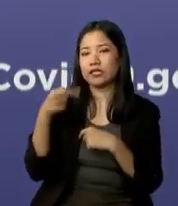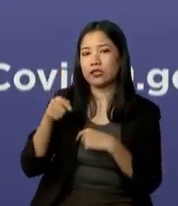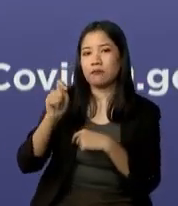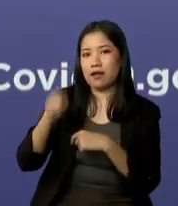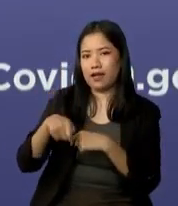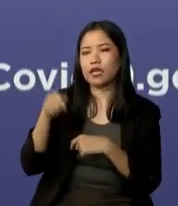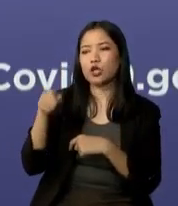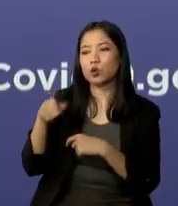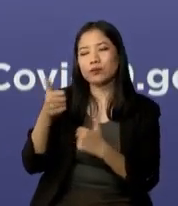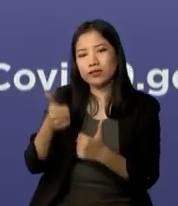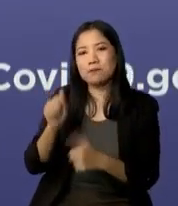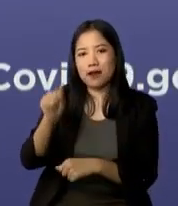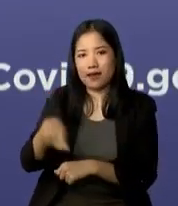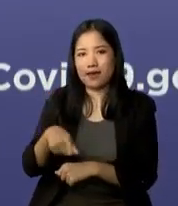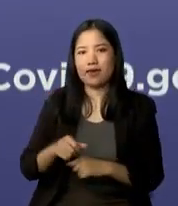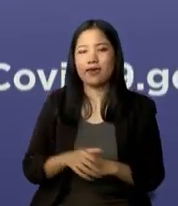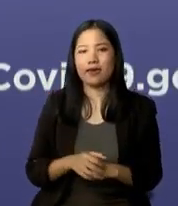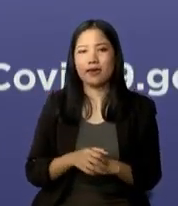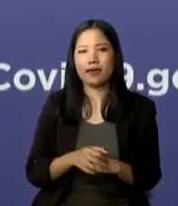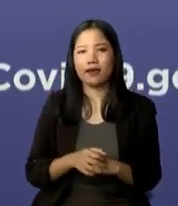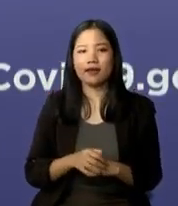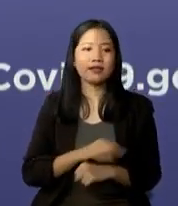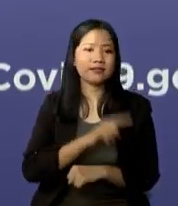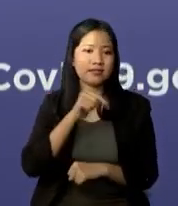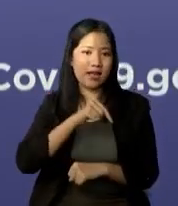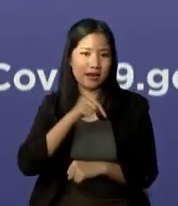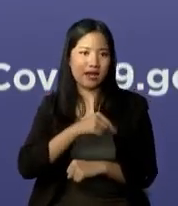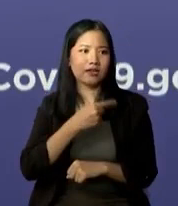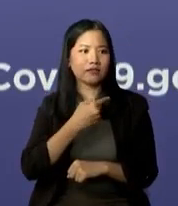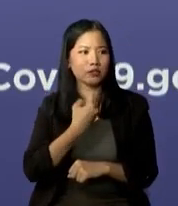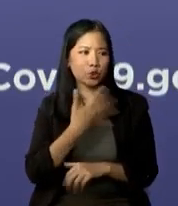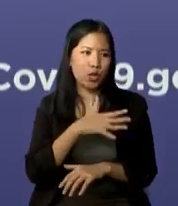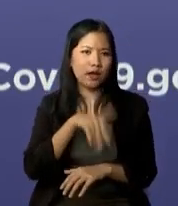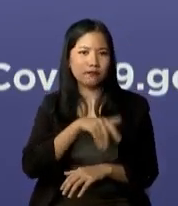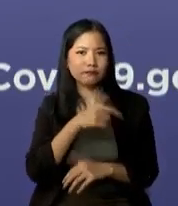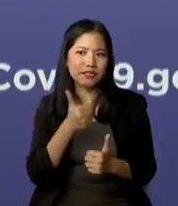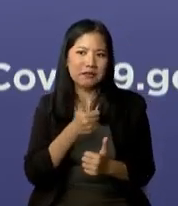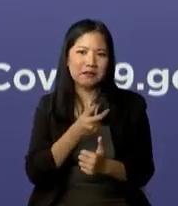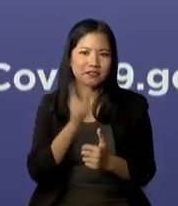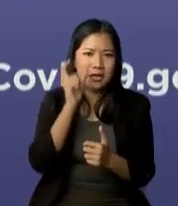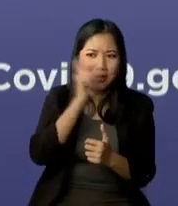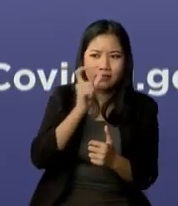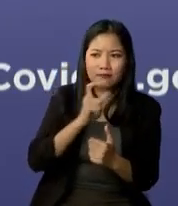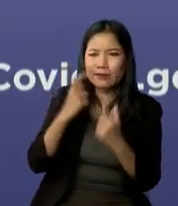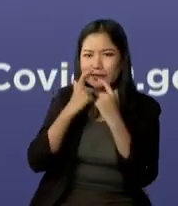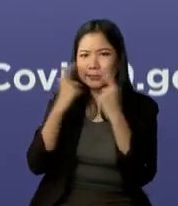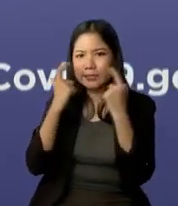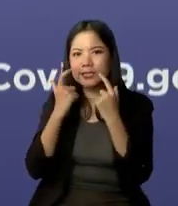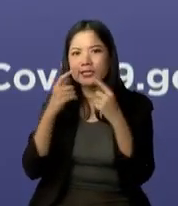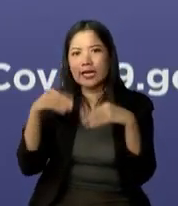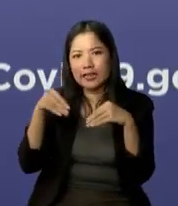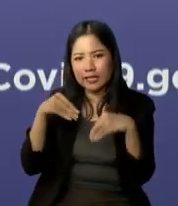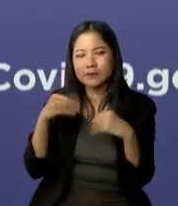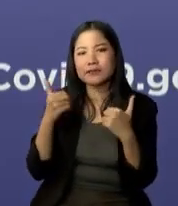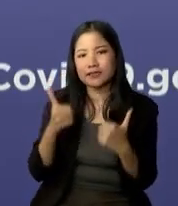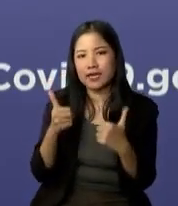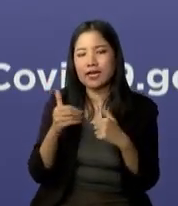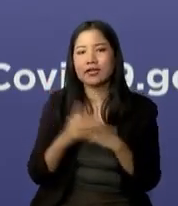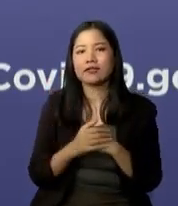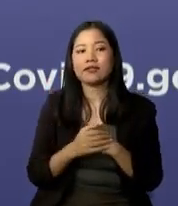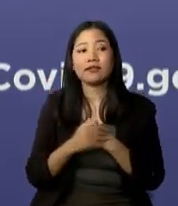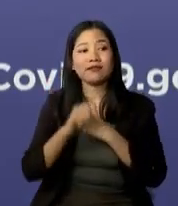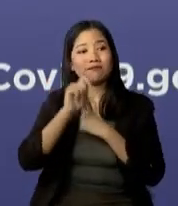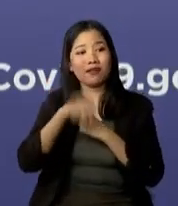bisa digunakan. Saat ini kita sudah bisa mendapatkan di mana-mana dengan mudah. Oleh karena itu,